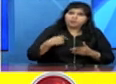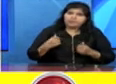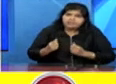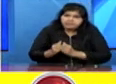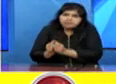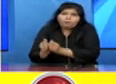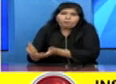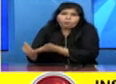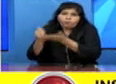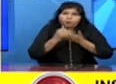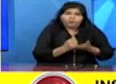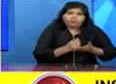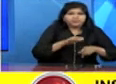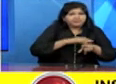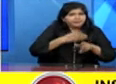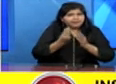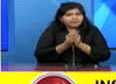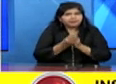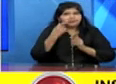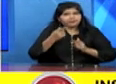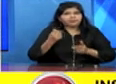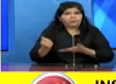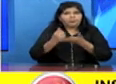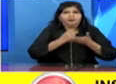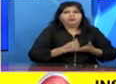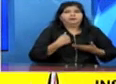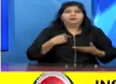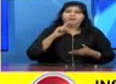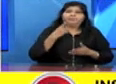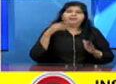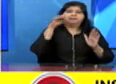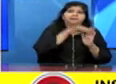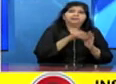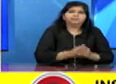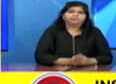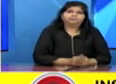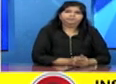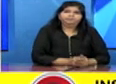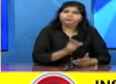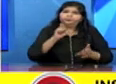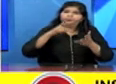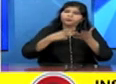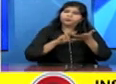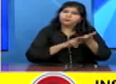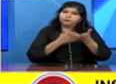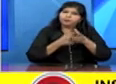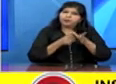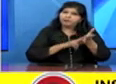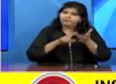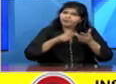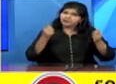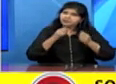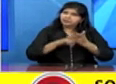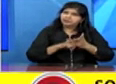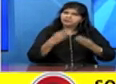साथ सहानुभूतिपूर्वक सहयोग करने की आवश्यकता है। कोरोना वायरस से लड़ने का सबसे